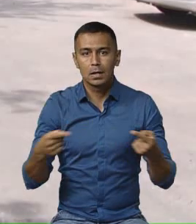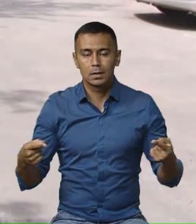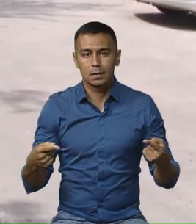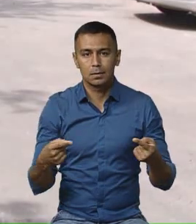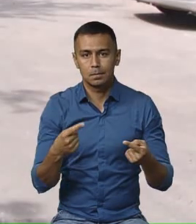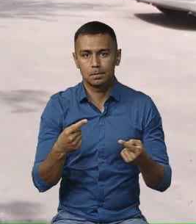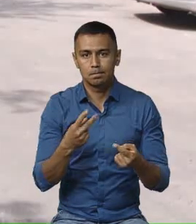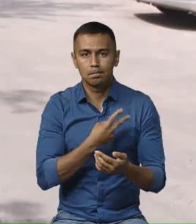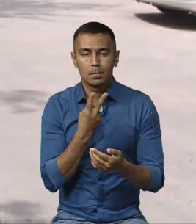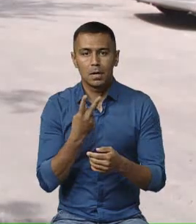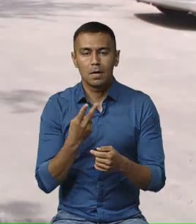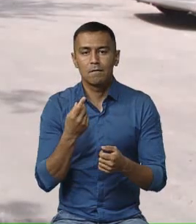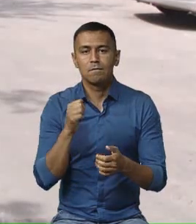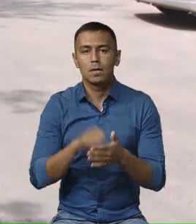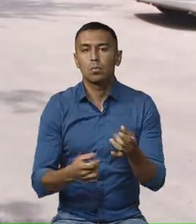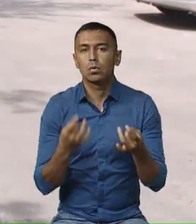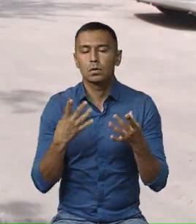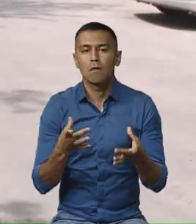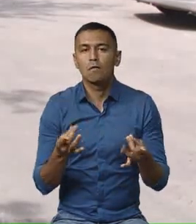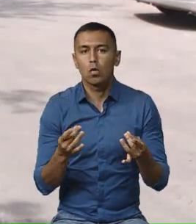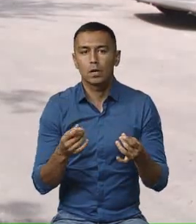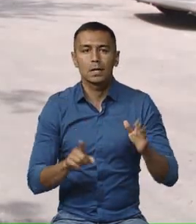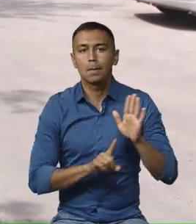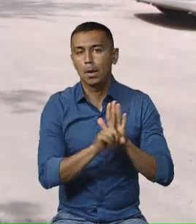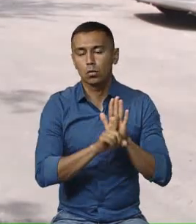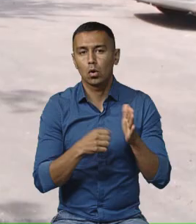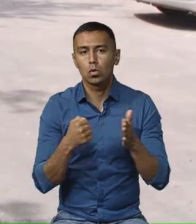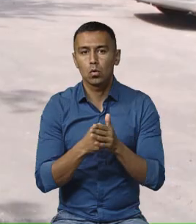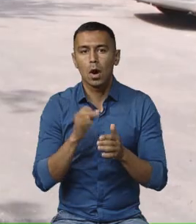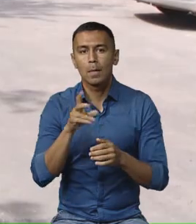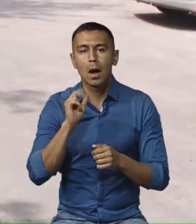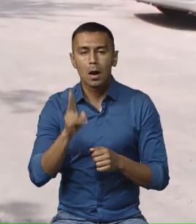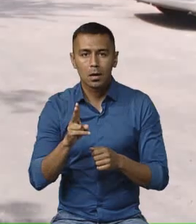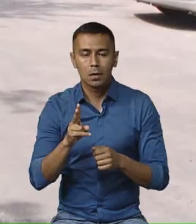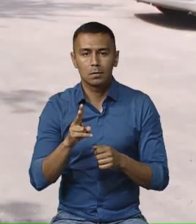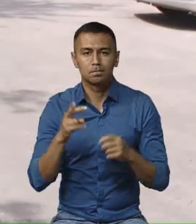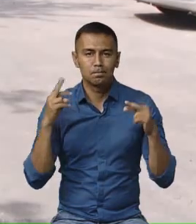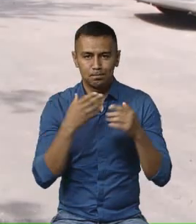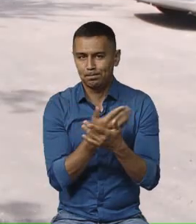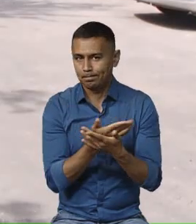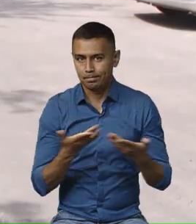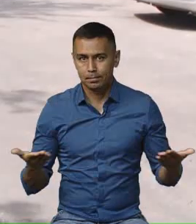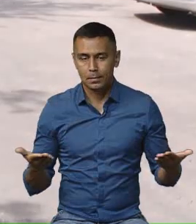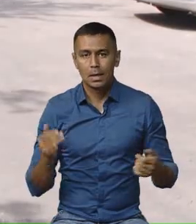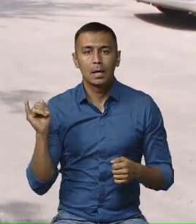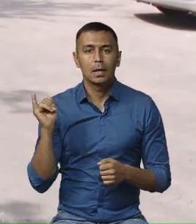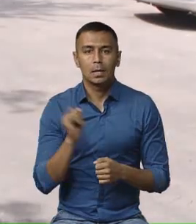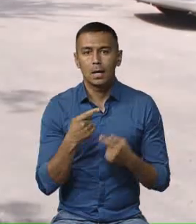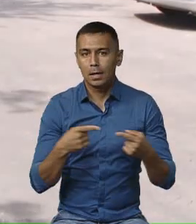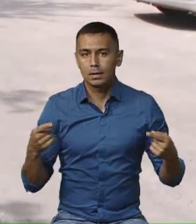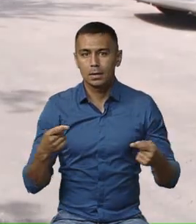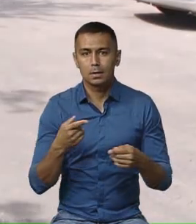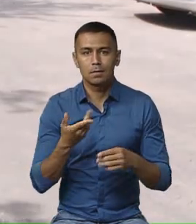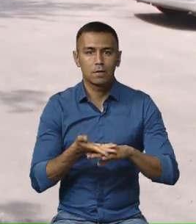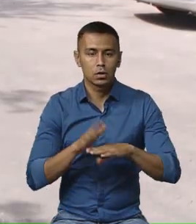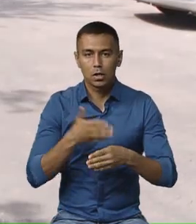параметри, там від елементарних там вологість, температура до аміаку, діоксинового глицю і різних складних